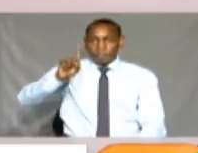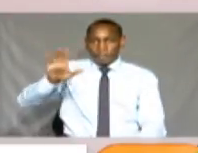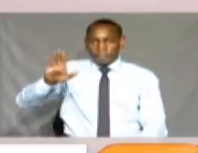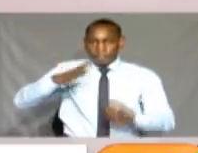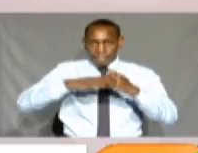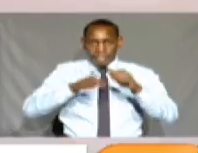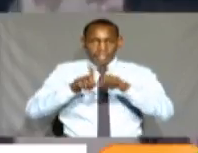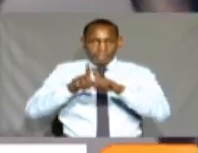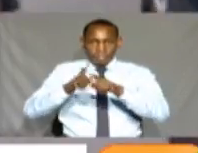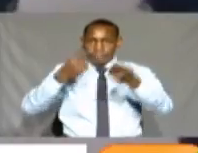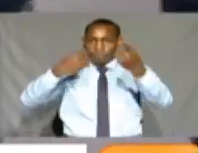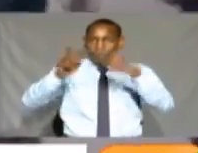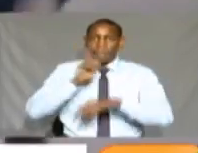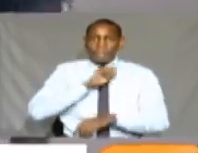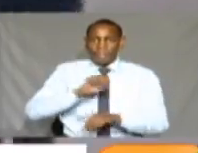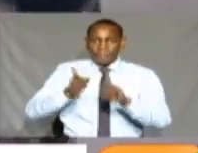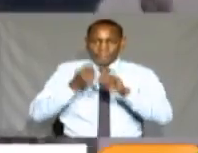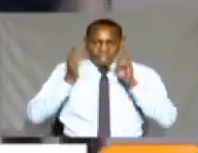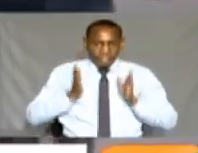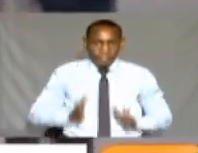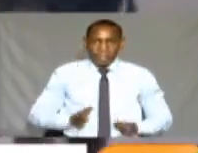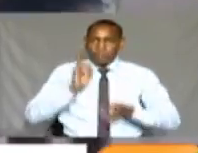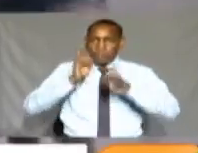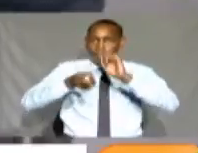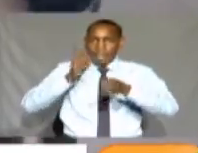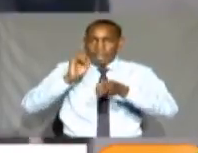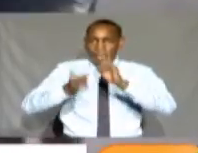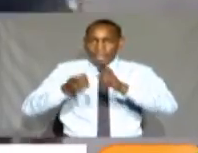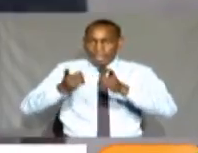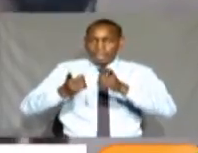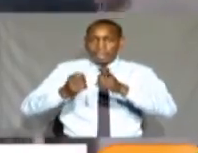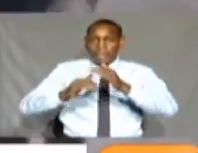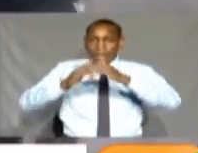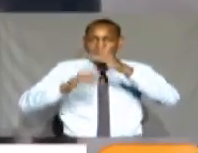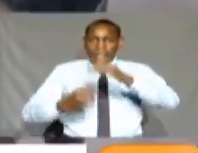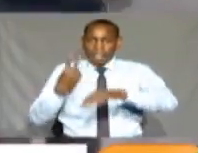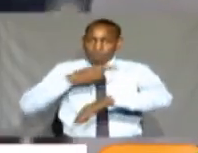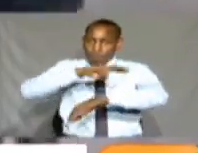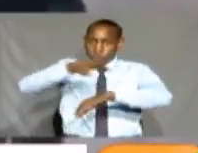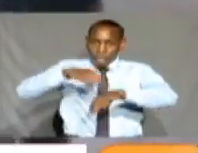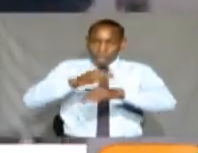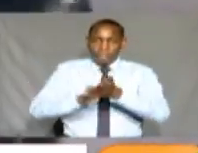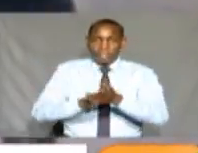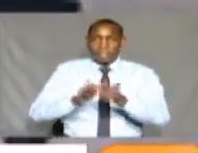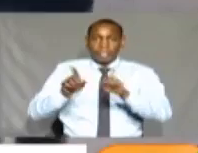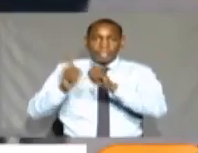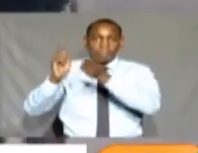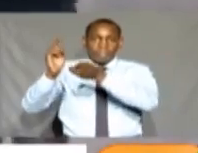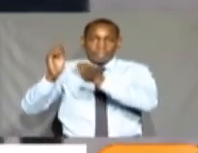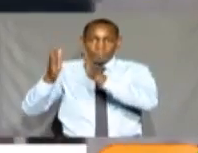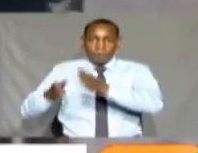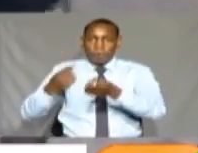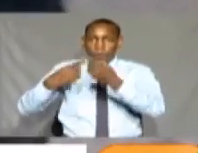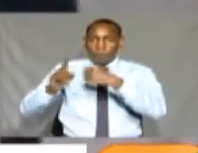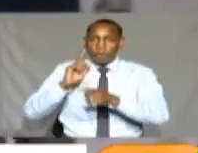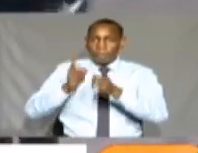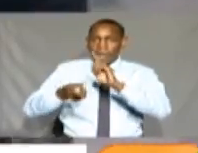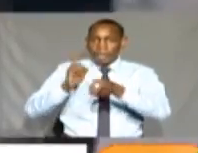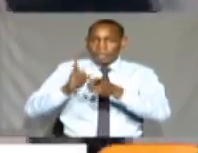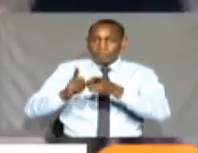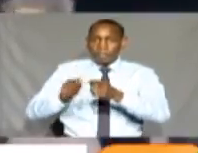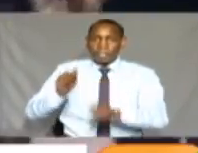huku akifaulu kuwa binadamu wa kwanza kukimbia mbio za marathon chini ya muda wa saa 2. Kipchoge ambaye alishinda mbio za marathon